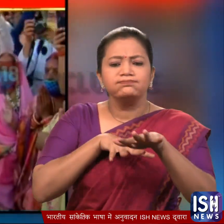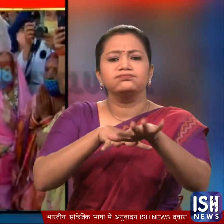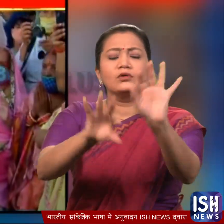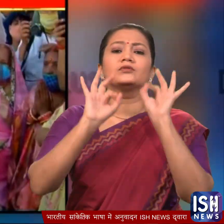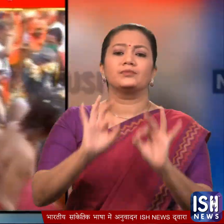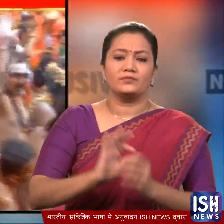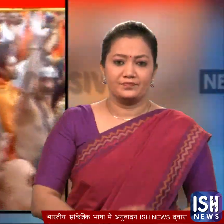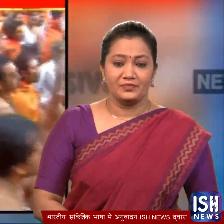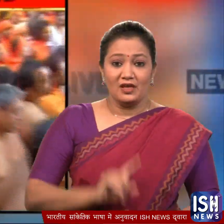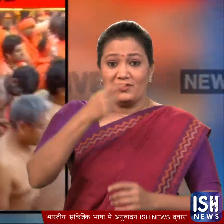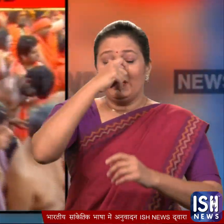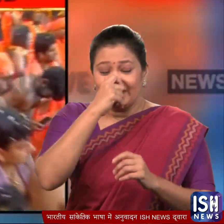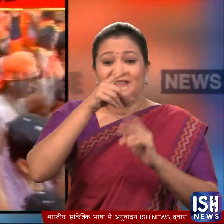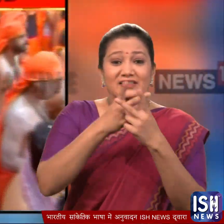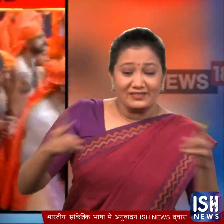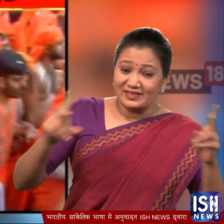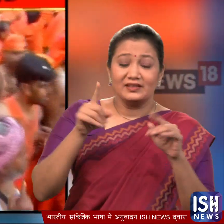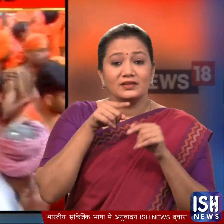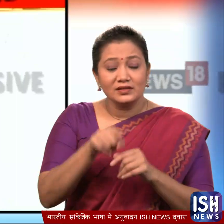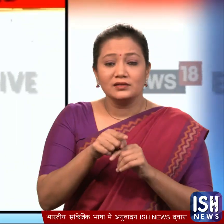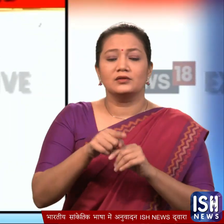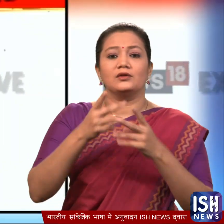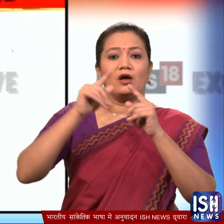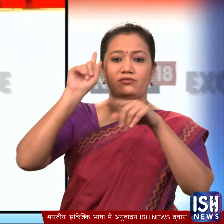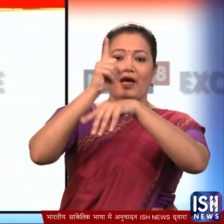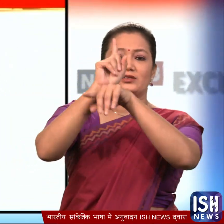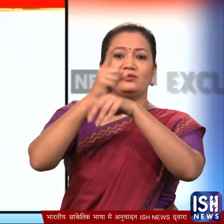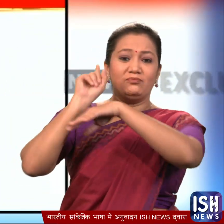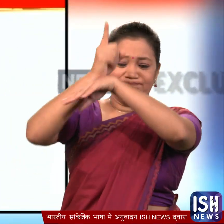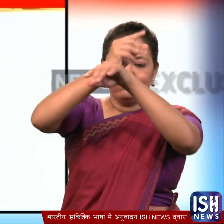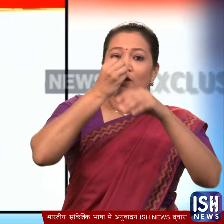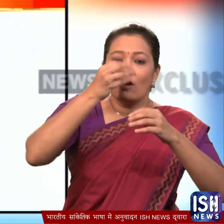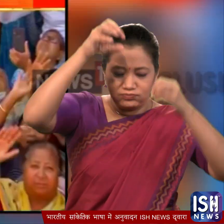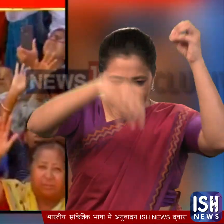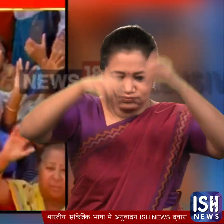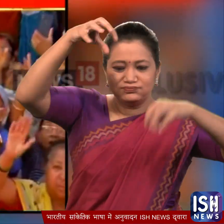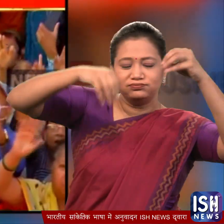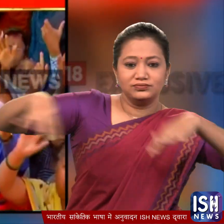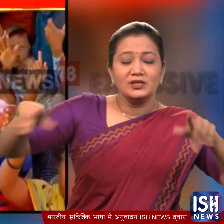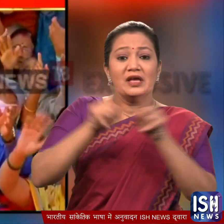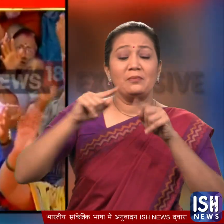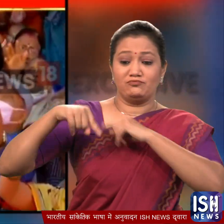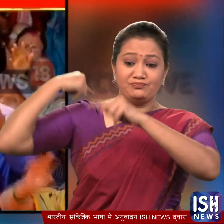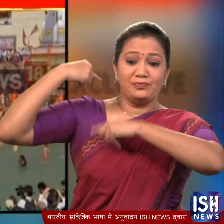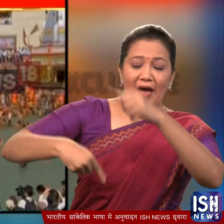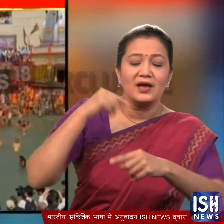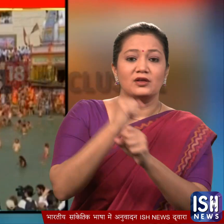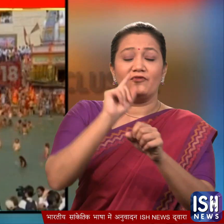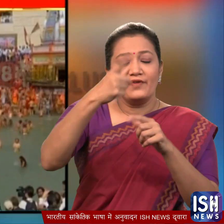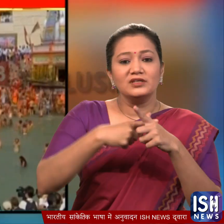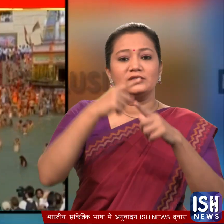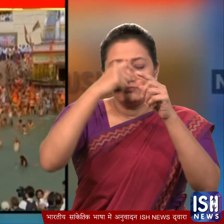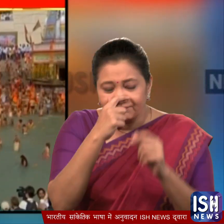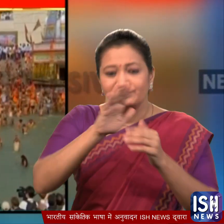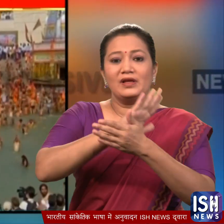जाए। पहले शाही स्नान के दिन प्रशासन की तरफ से साधु संतों के ऊपर हेलीकॉप्टर से फूल भी बरसाए गए। परंपरा के अनुसार सबसे पहले जूना